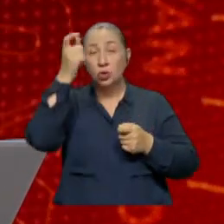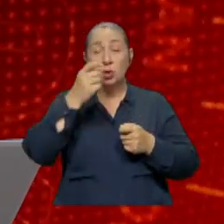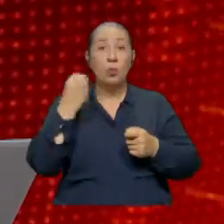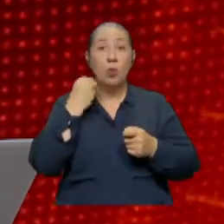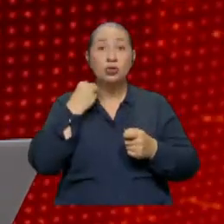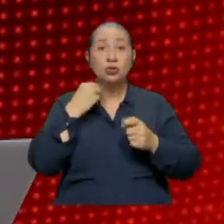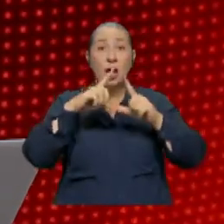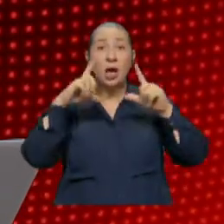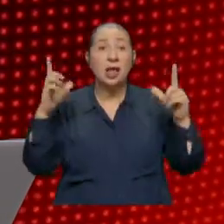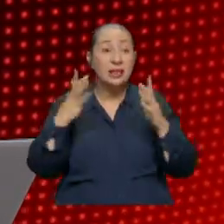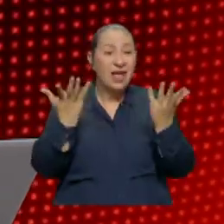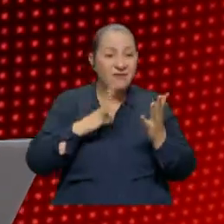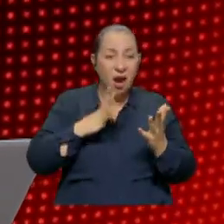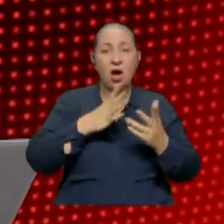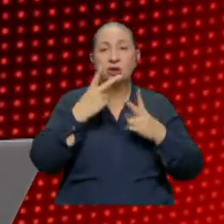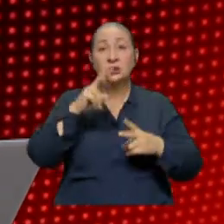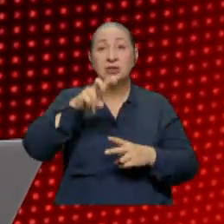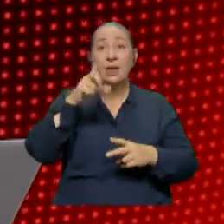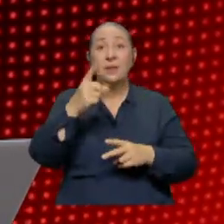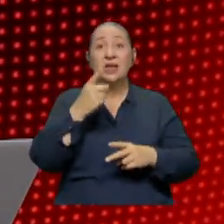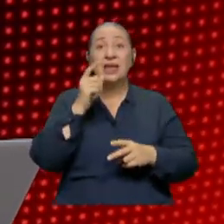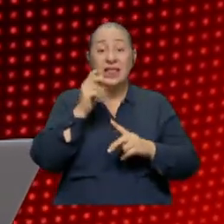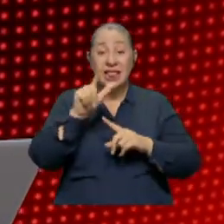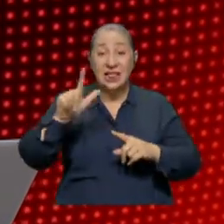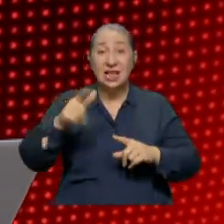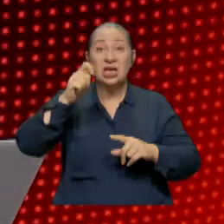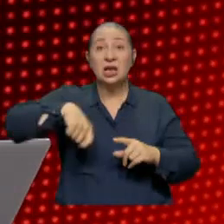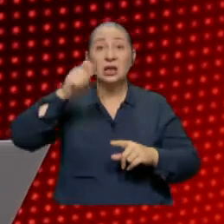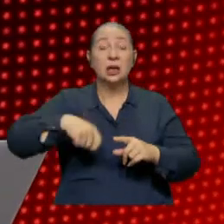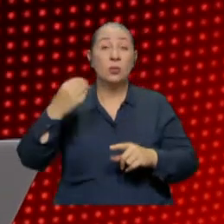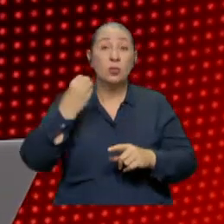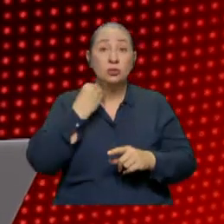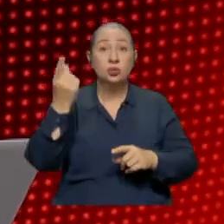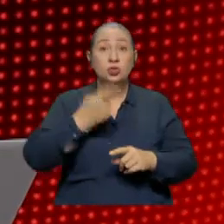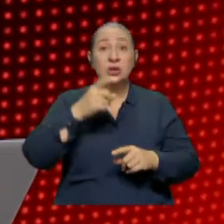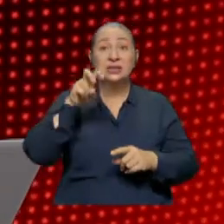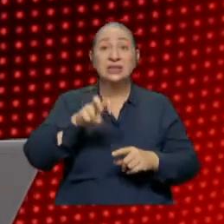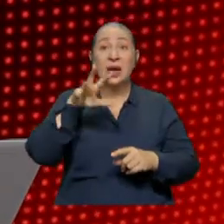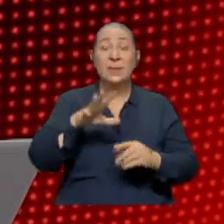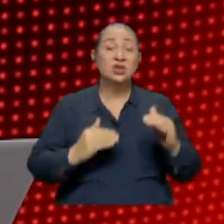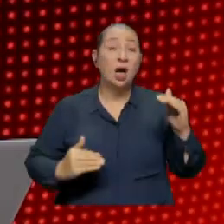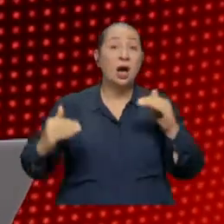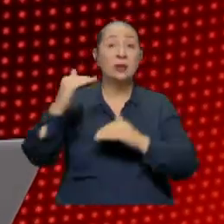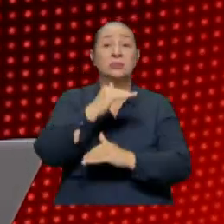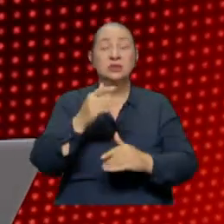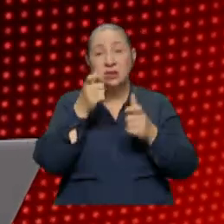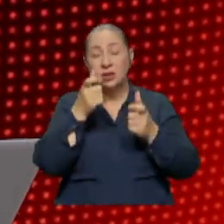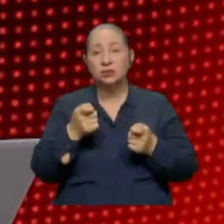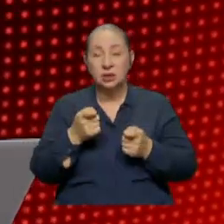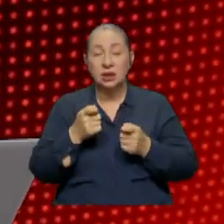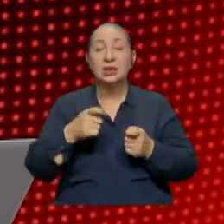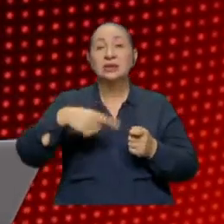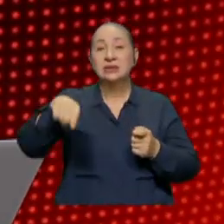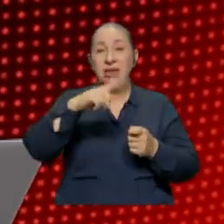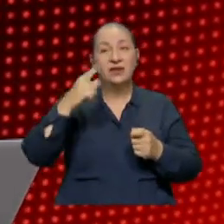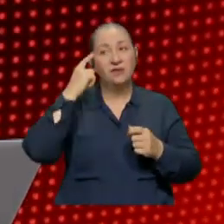haritası açıklandı. 81 ilde son 1 yılda kredi kartı borcunun %85 artması dikkat çekti.